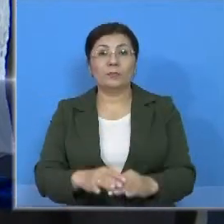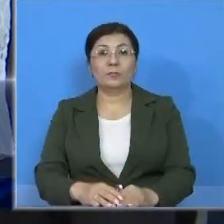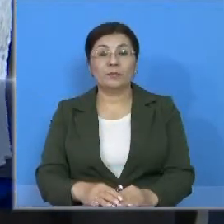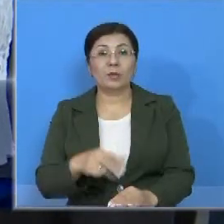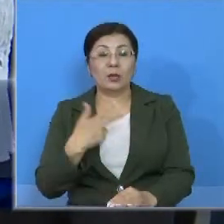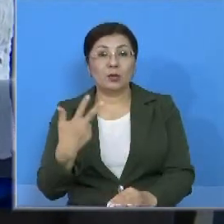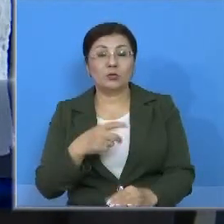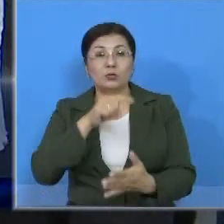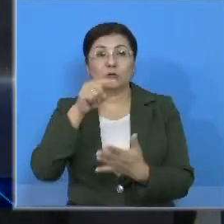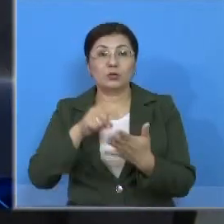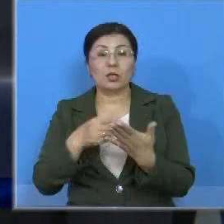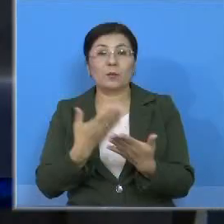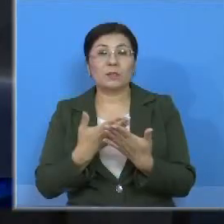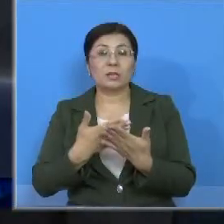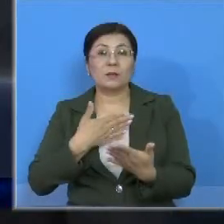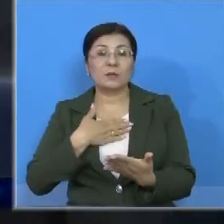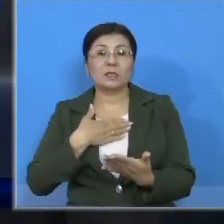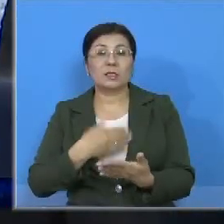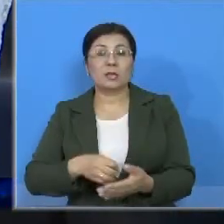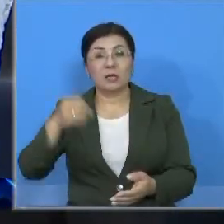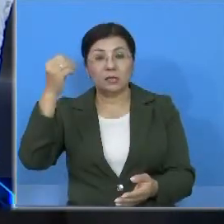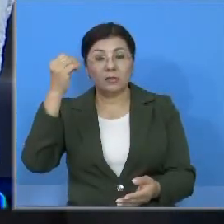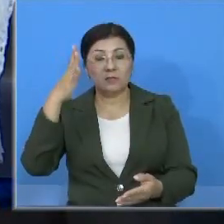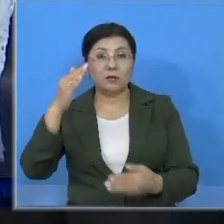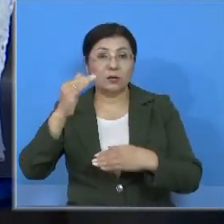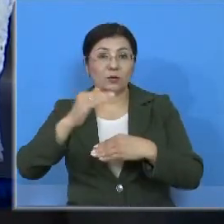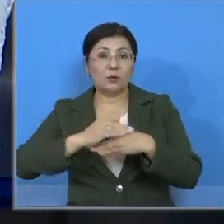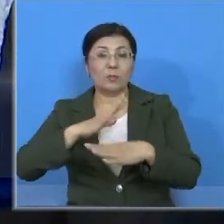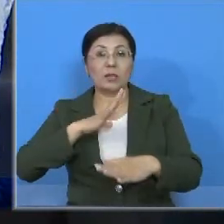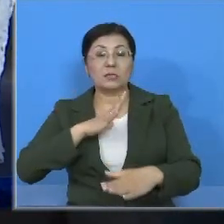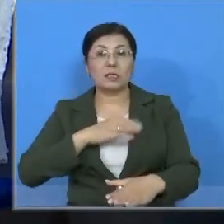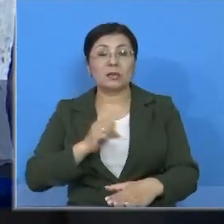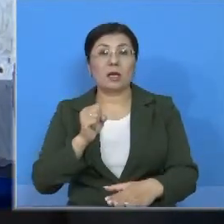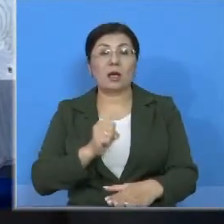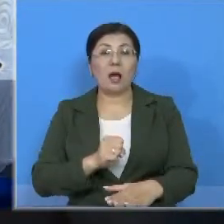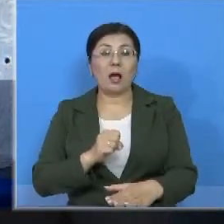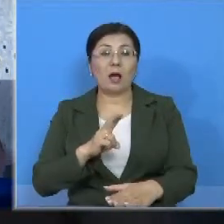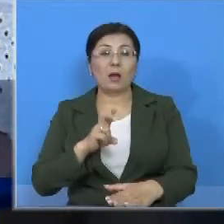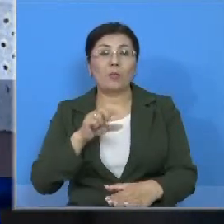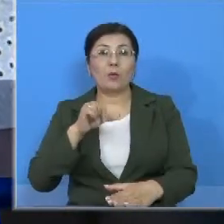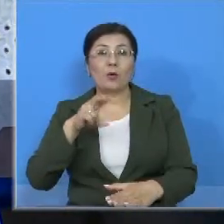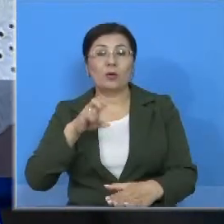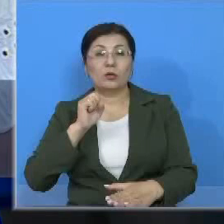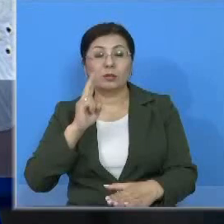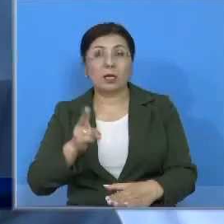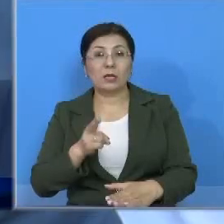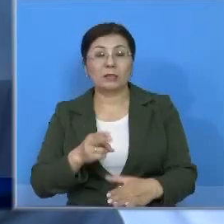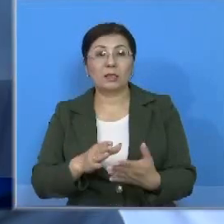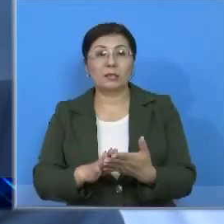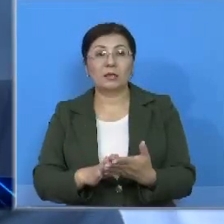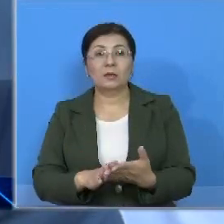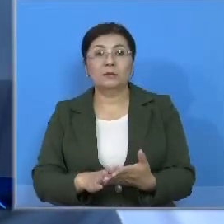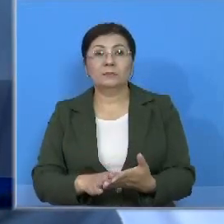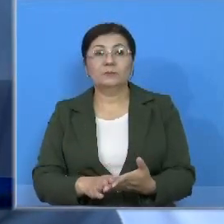Үшінші сұрағым, егер де свет сөніп қалса, ақбұлақтың канализациясынан бүкіл жаңағы жәмән